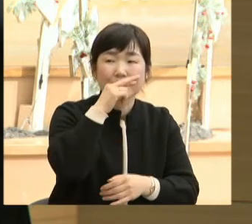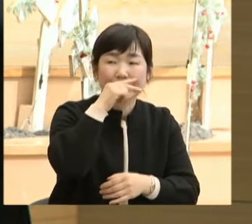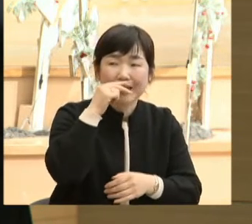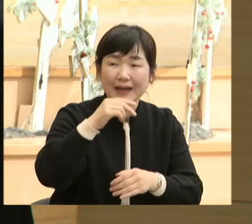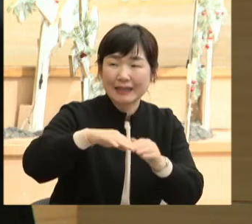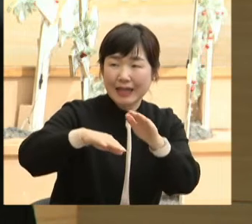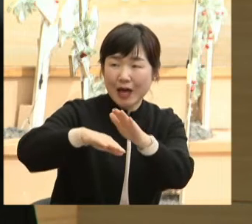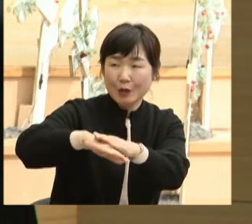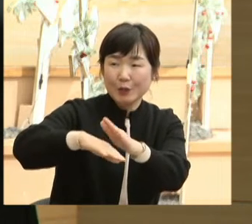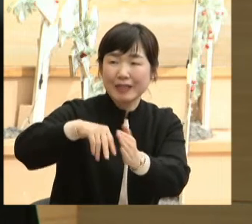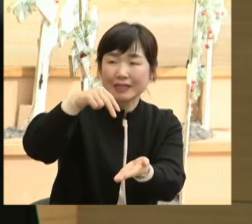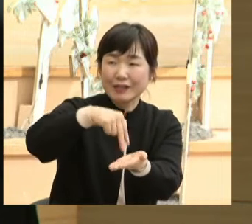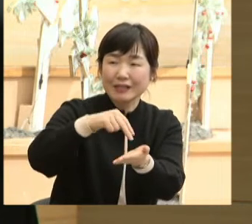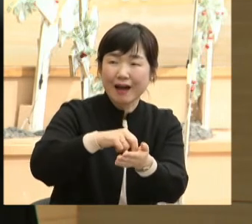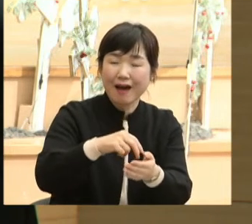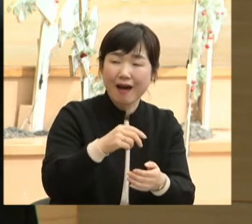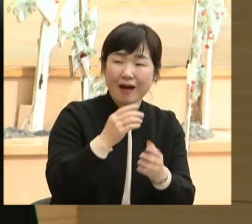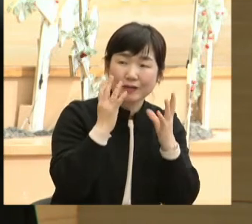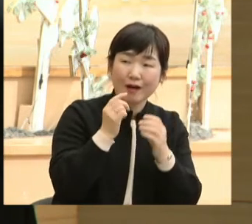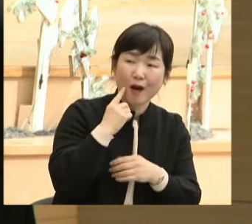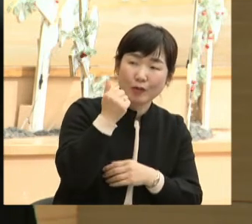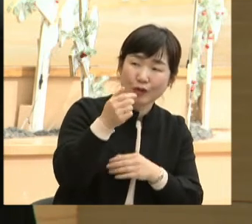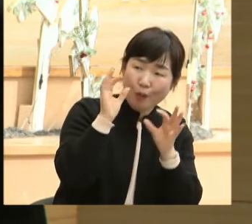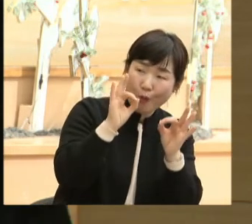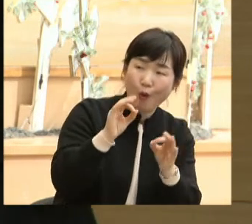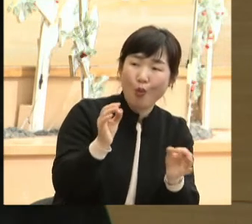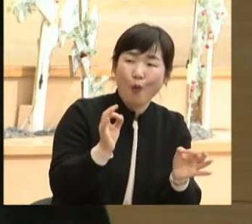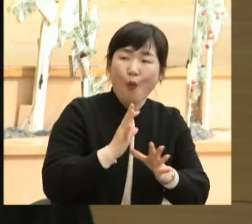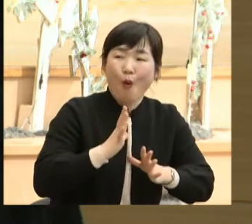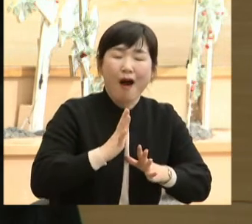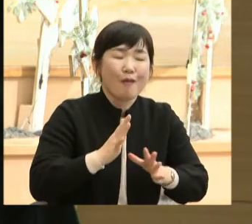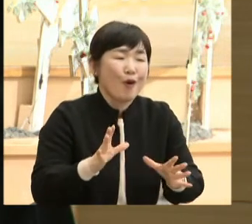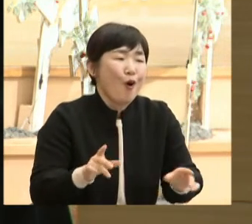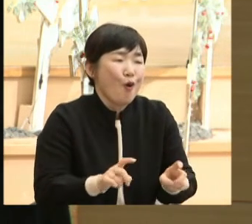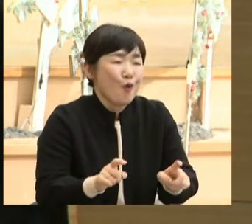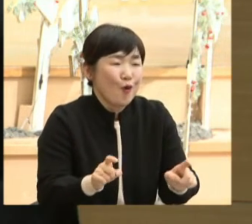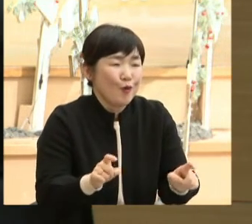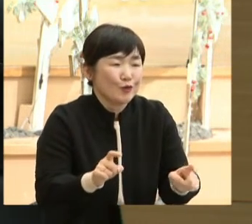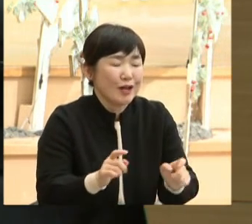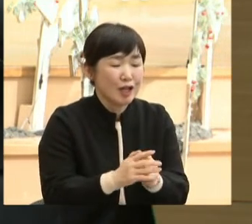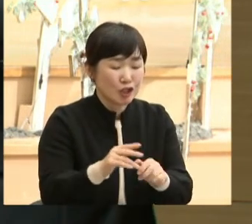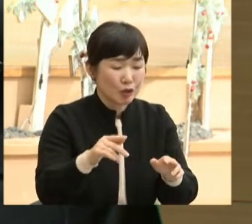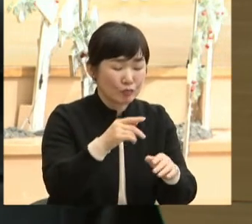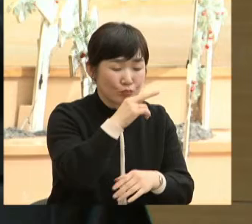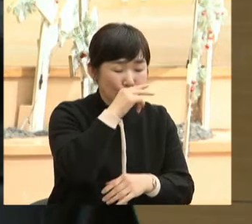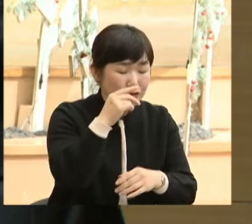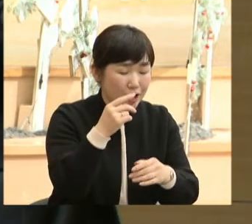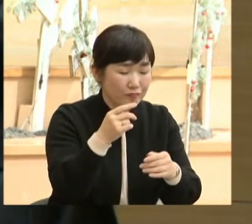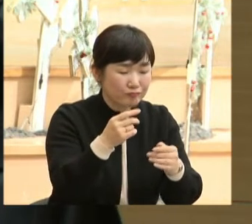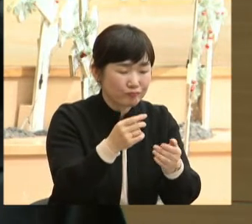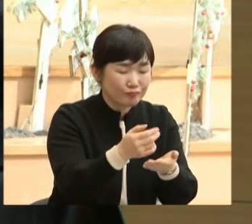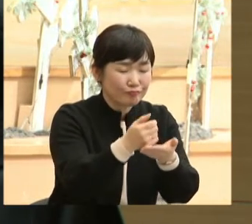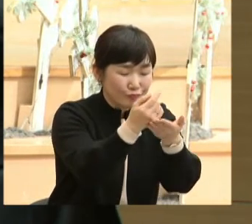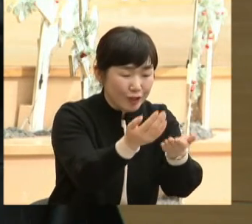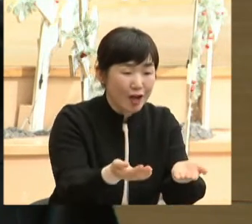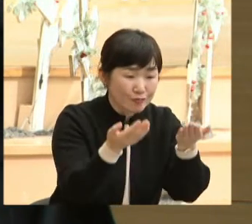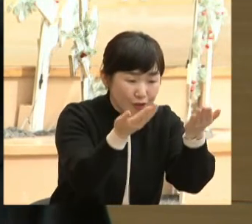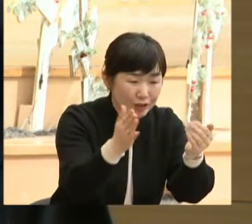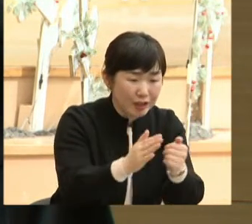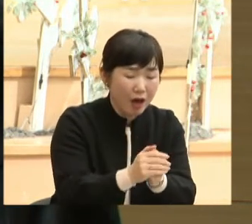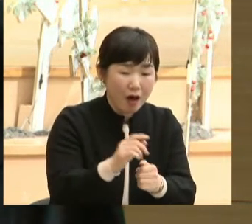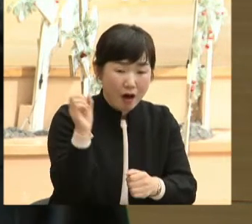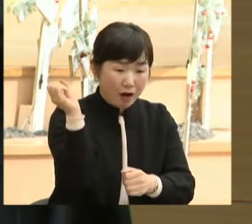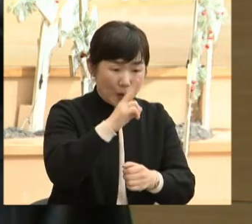우편 했던지라 사과라도 보고 놀라며 무서워 아니 지금 막 그냥 올려 드렸는데 갑자기 뒤에 천사가 400년 전